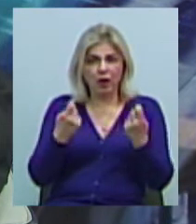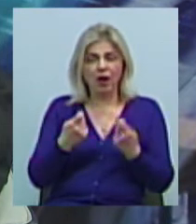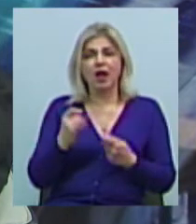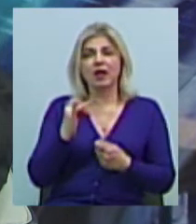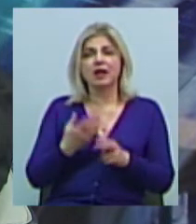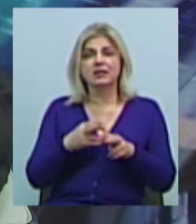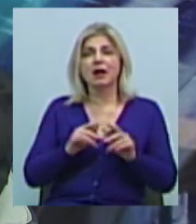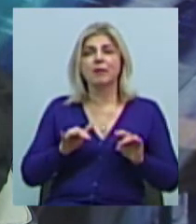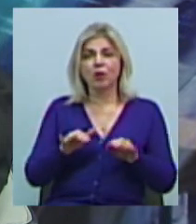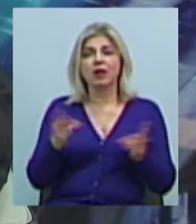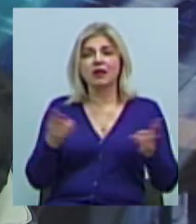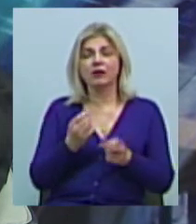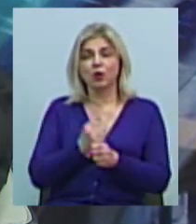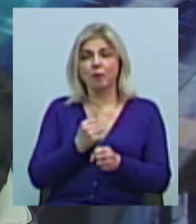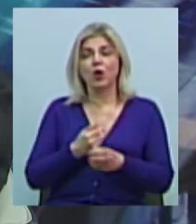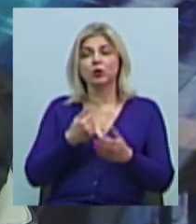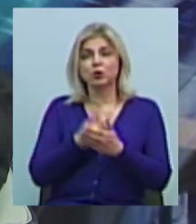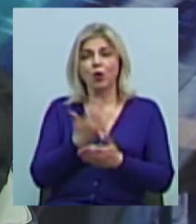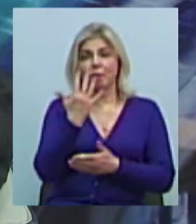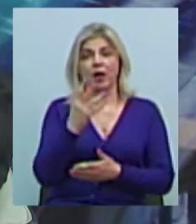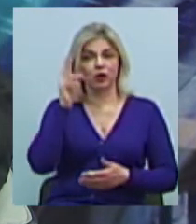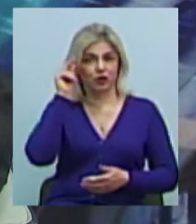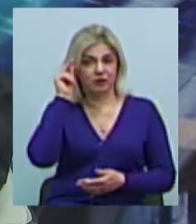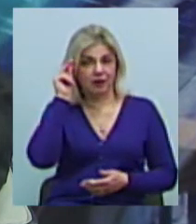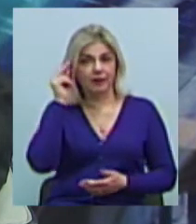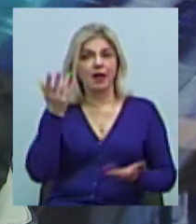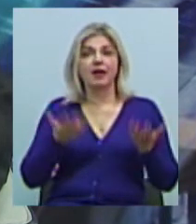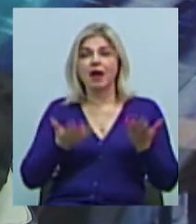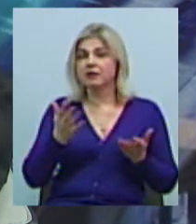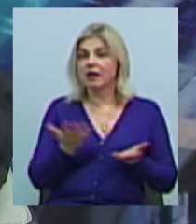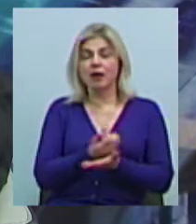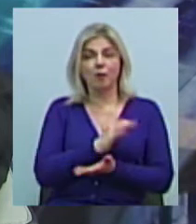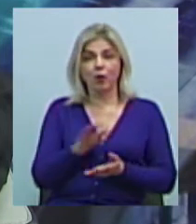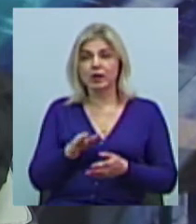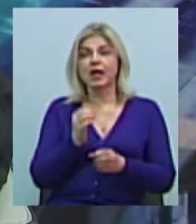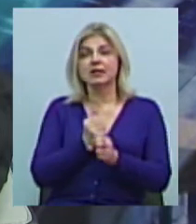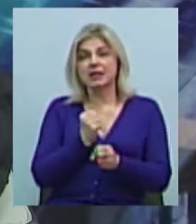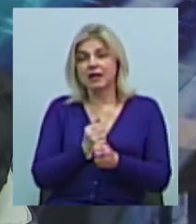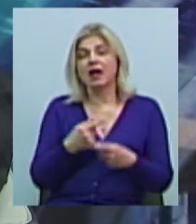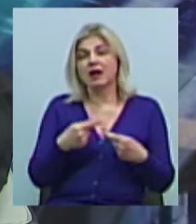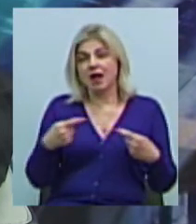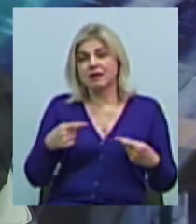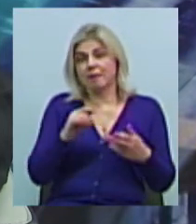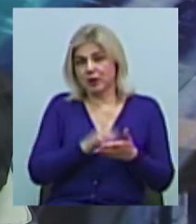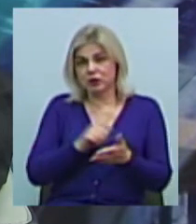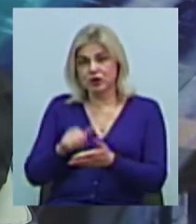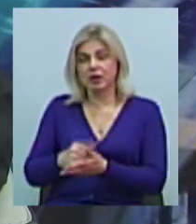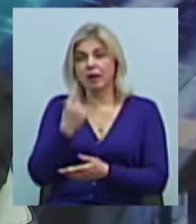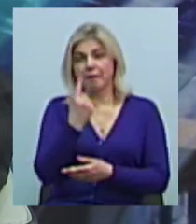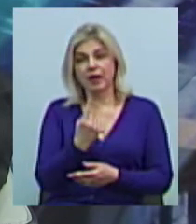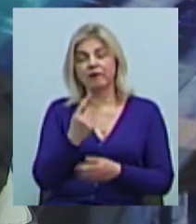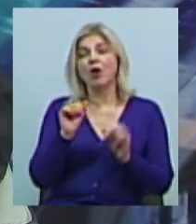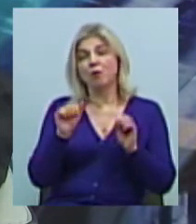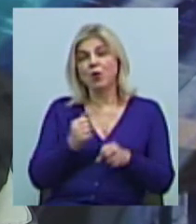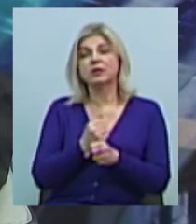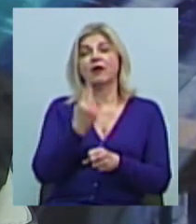зробити до 5 числа календарного місяця. Тобто, якщо це не вдалося зробити з якихось обставин 1 числа, це можна зробити